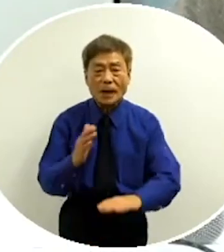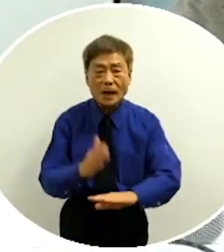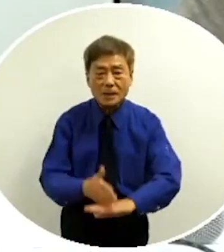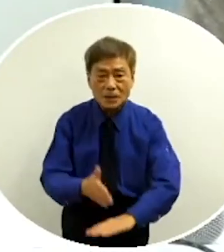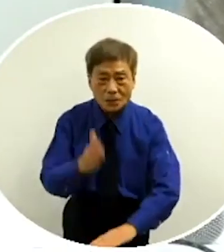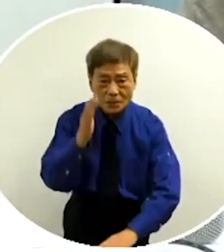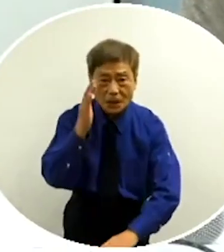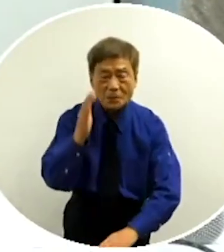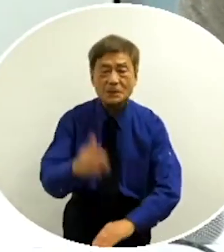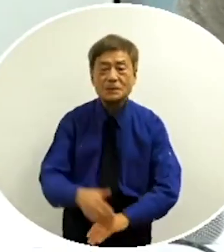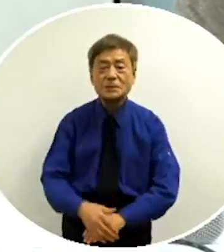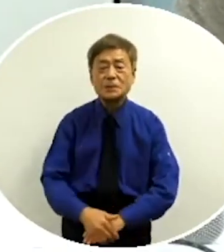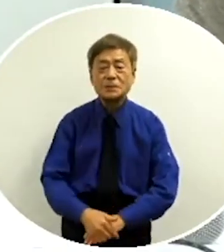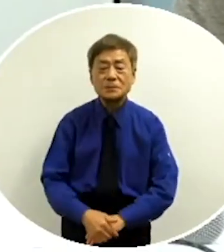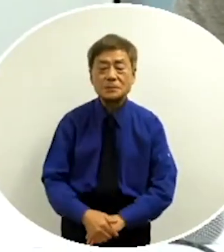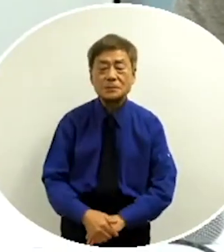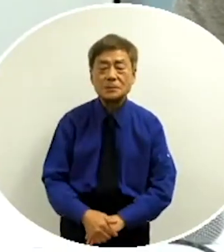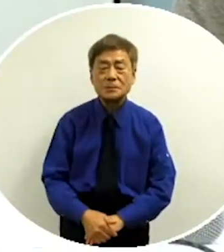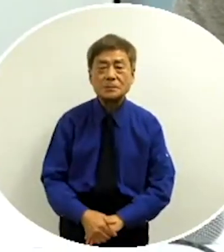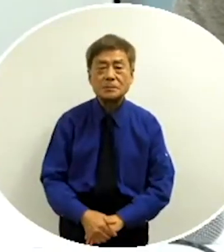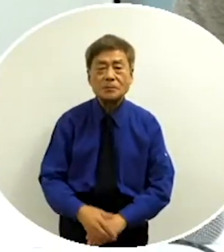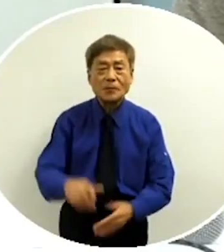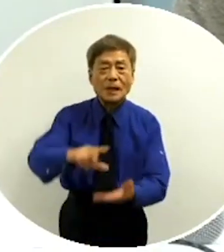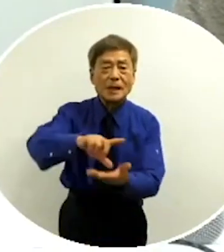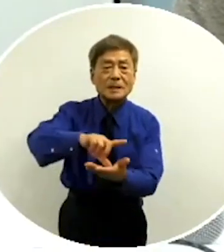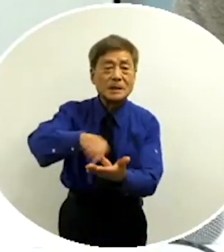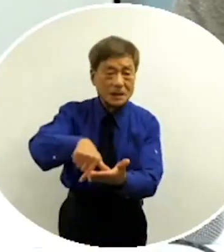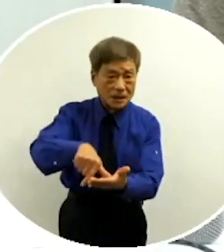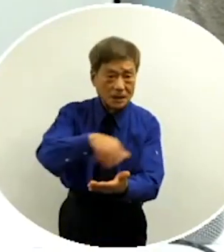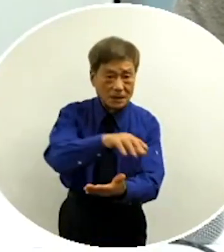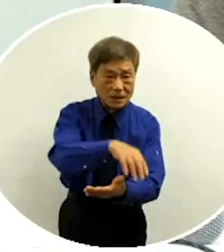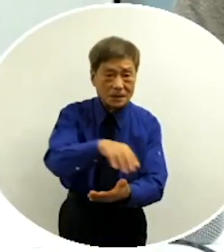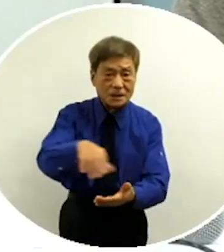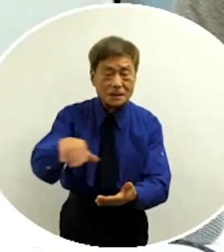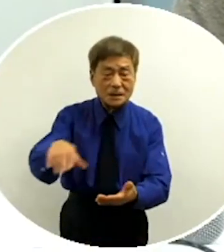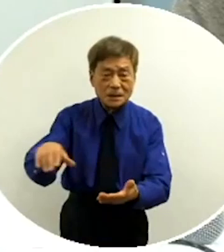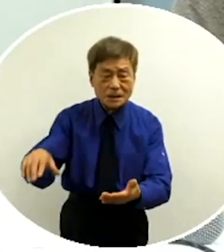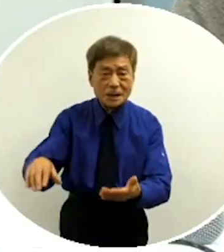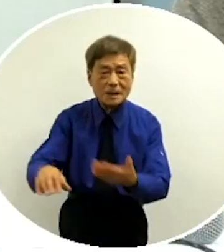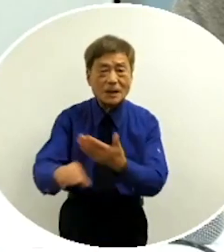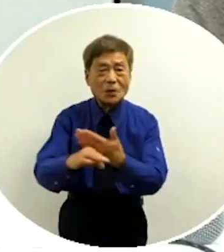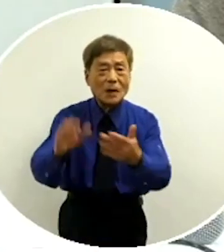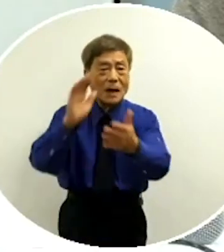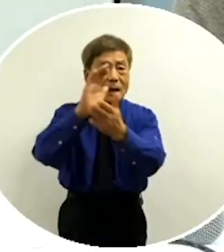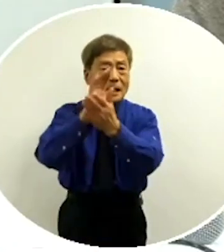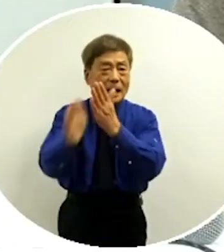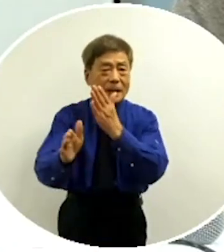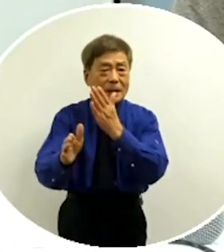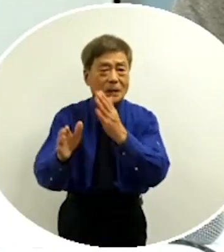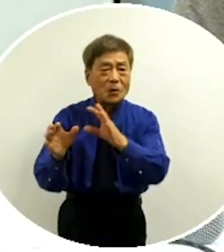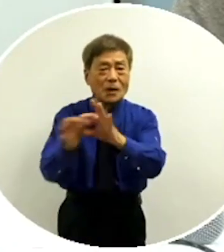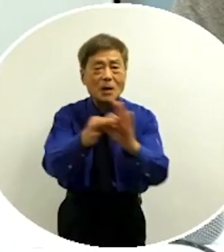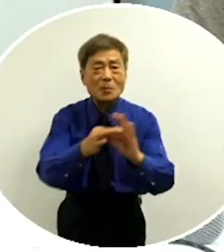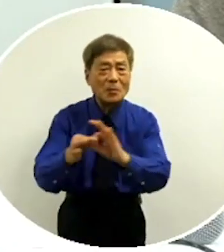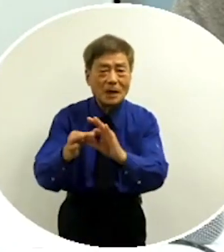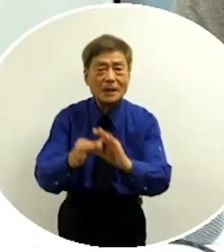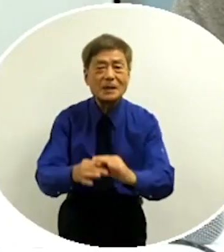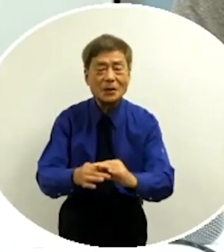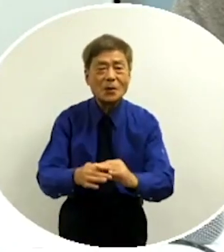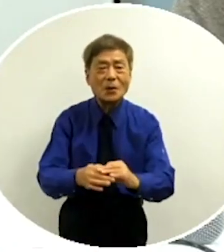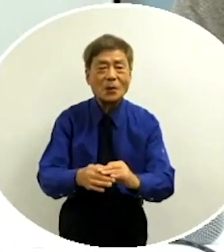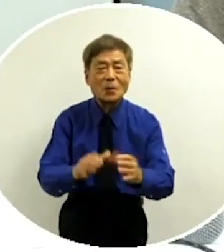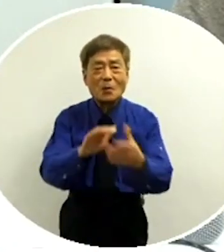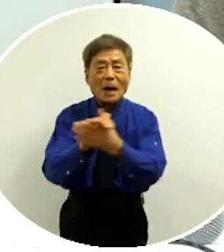ましたですね地域によって県連と党員サポーターパートナーズとの距離感があの